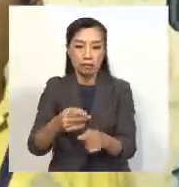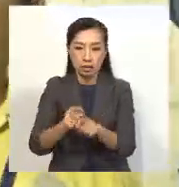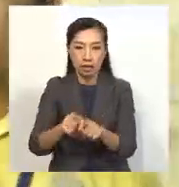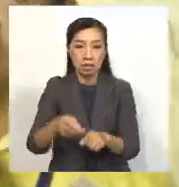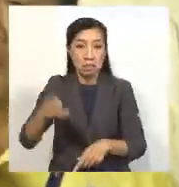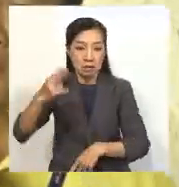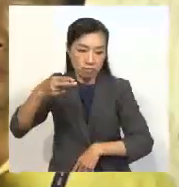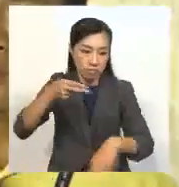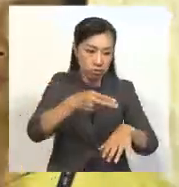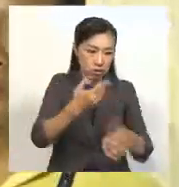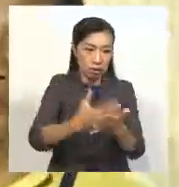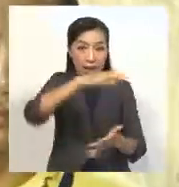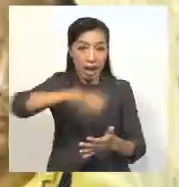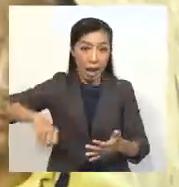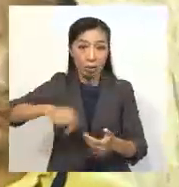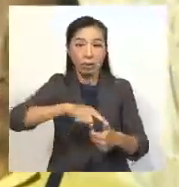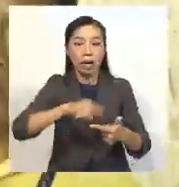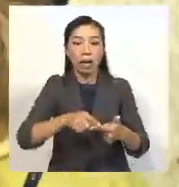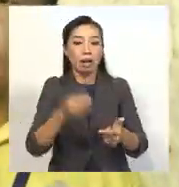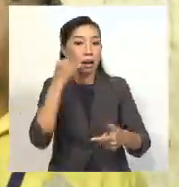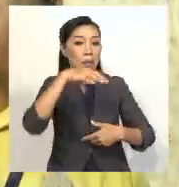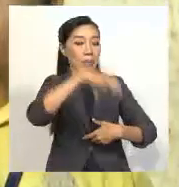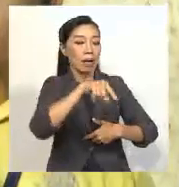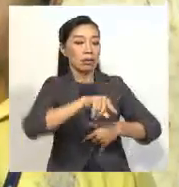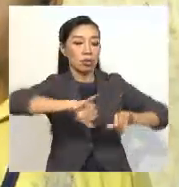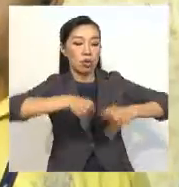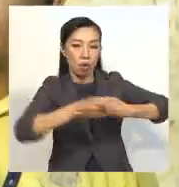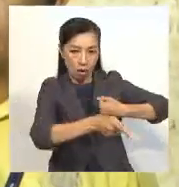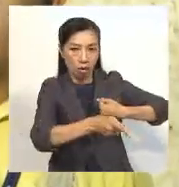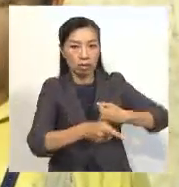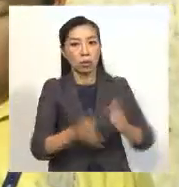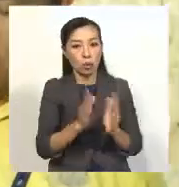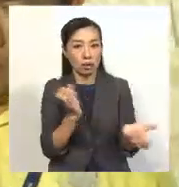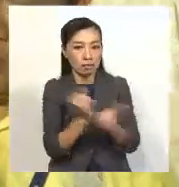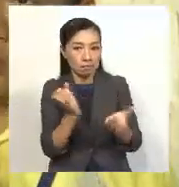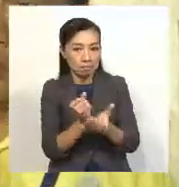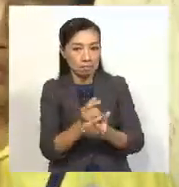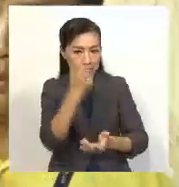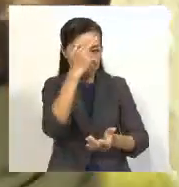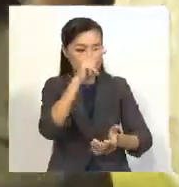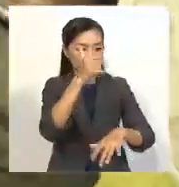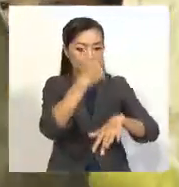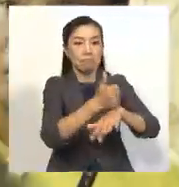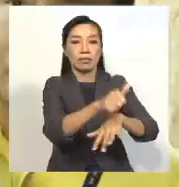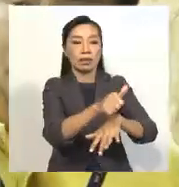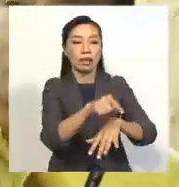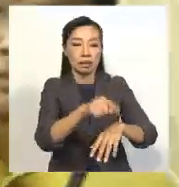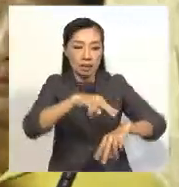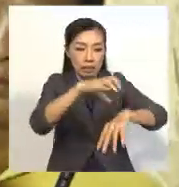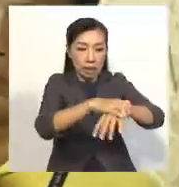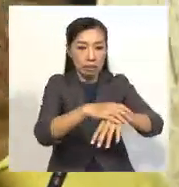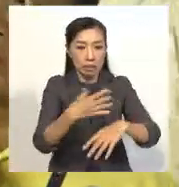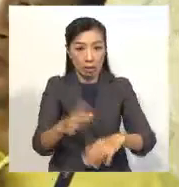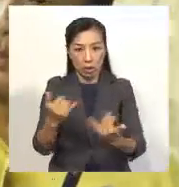กี้น้องถามเจ้ามือแล้วก็คนเจ้าบ้านคนนี้นะครับต้องมีอย่างน้อยแค่นี้แล้วแล้วก็ฝ่ายสืบสวนผมกำลังดำเนินการสืบว่า